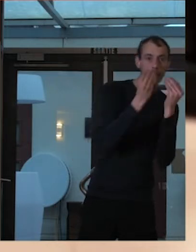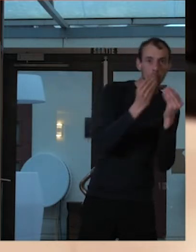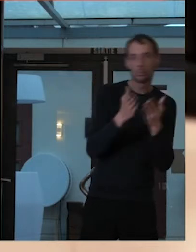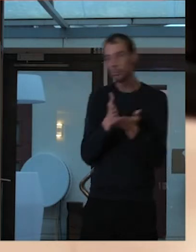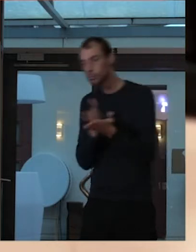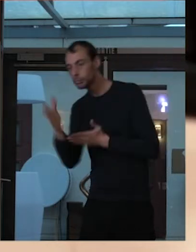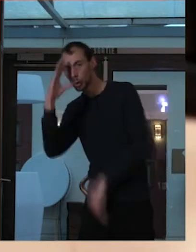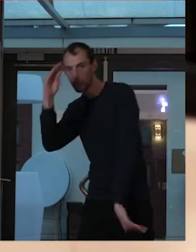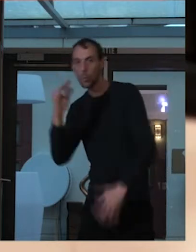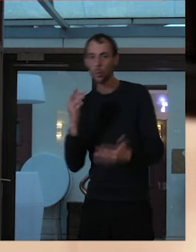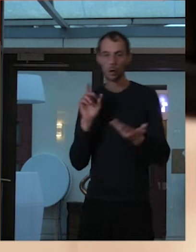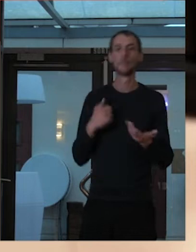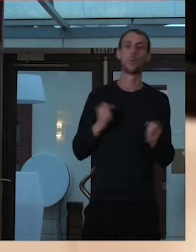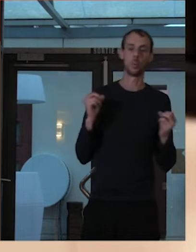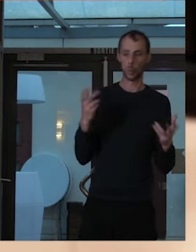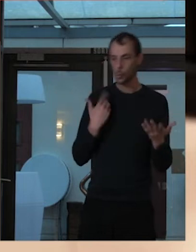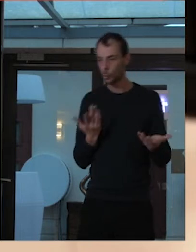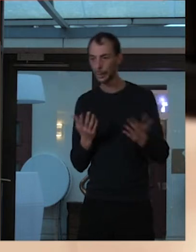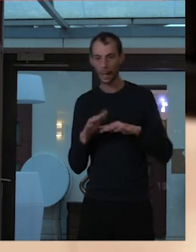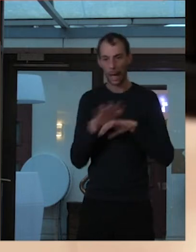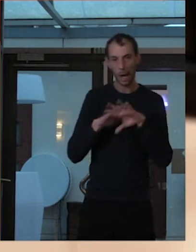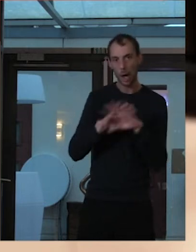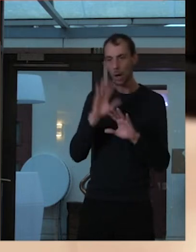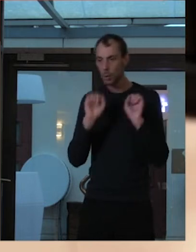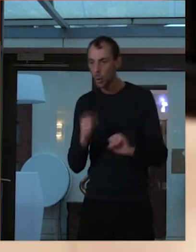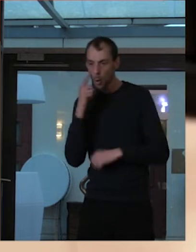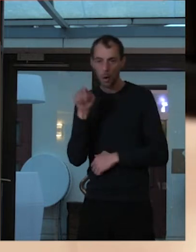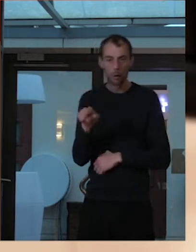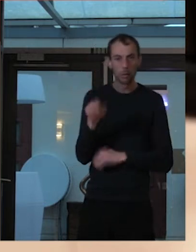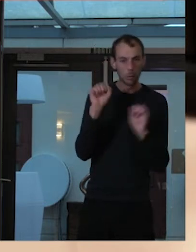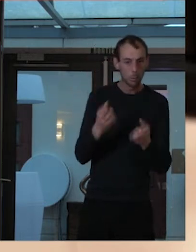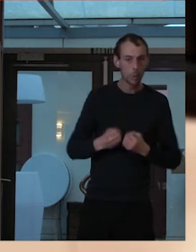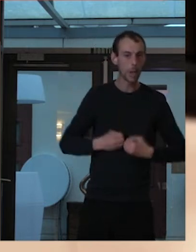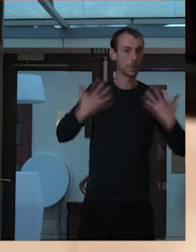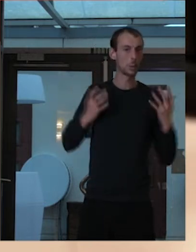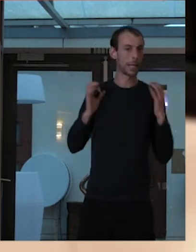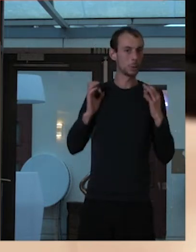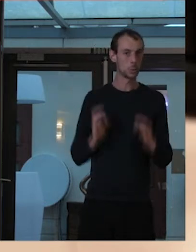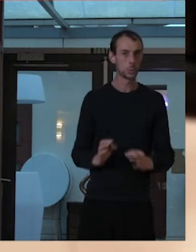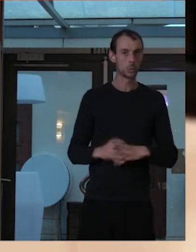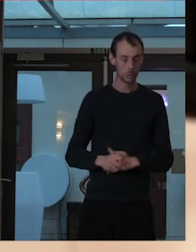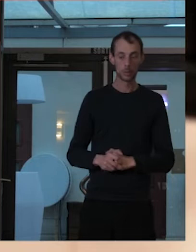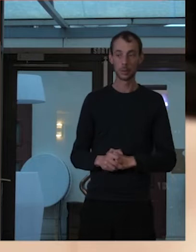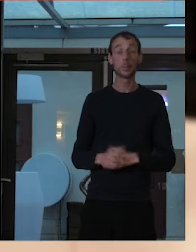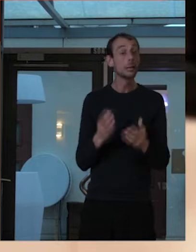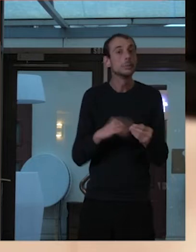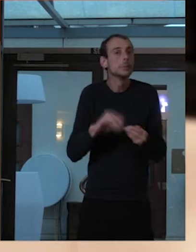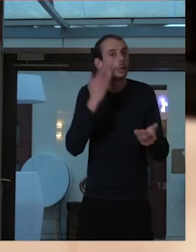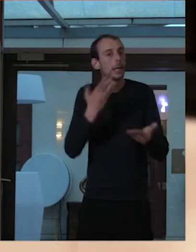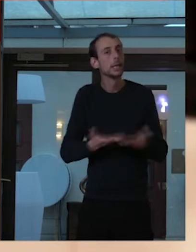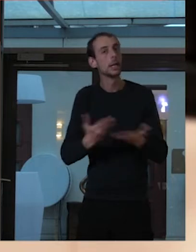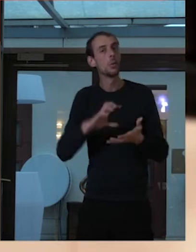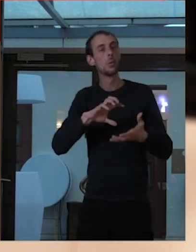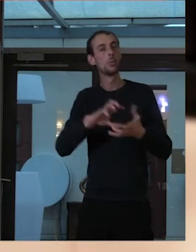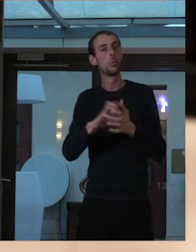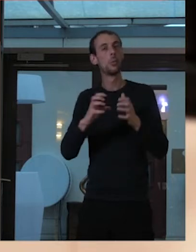s'épanouir le mieux possible dans ce double projet, en sachant que c'est très compliqué aussi. Après,